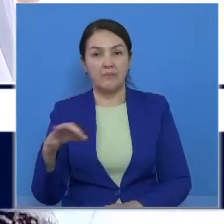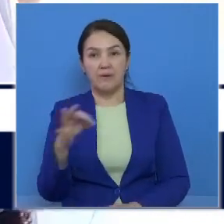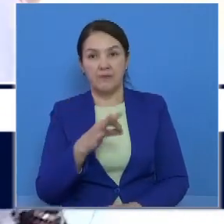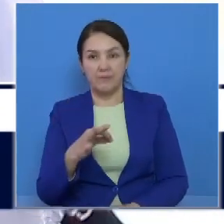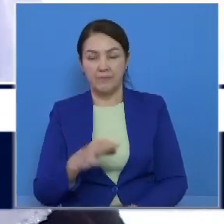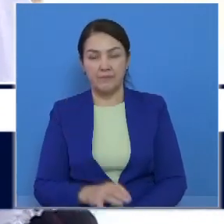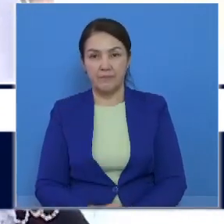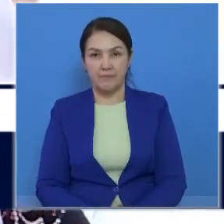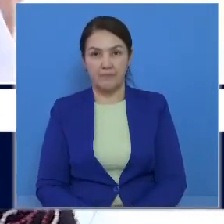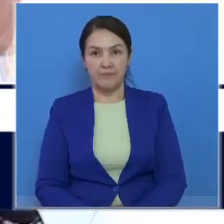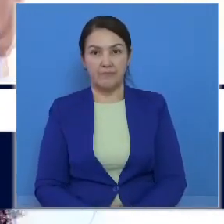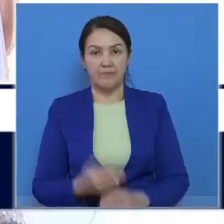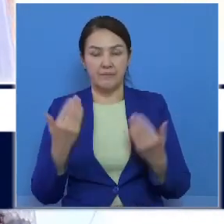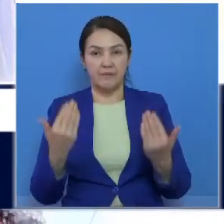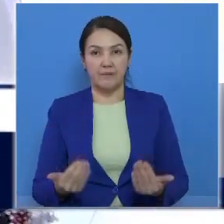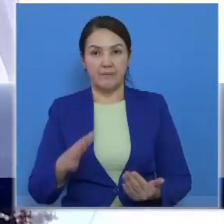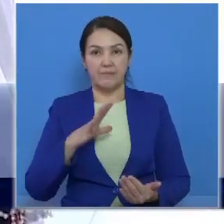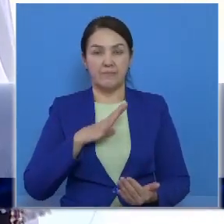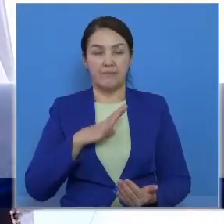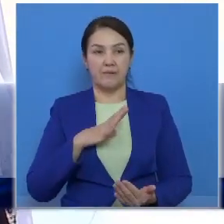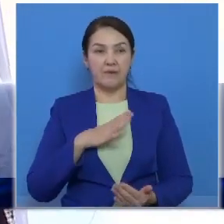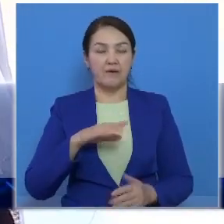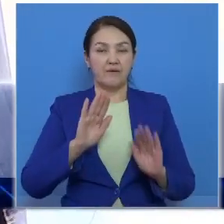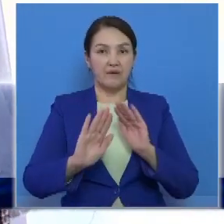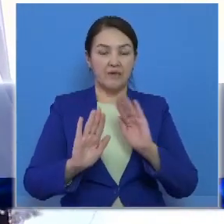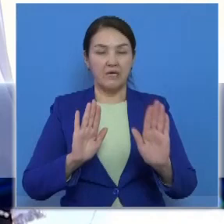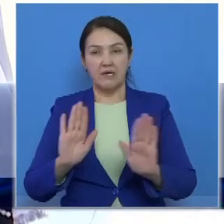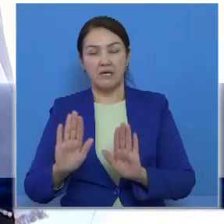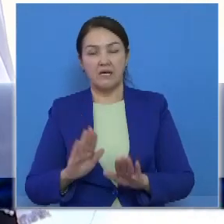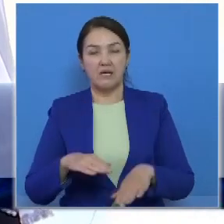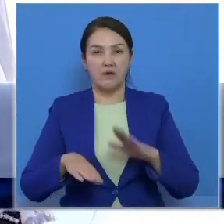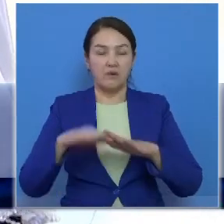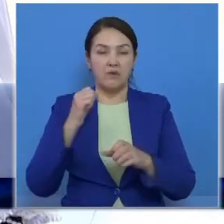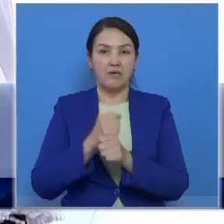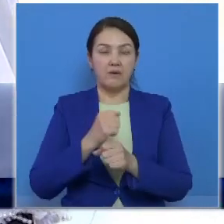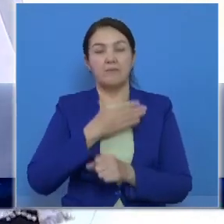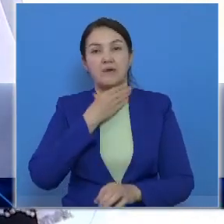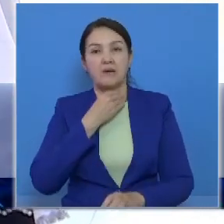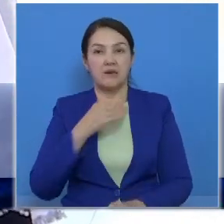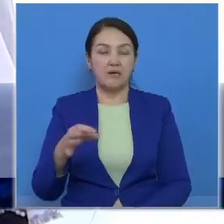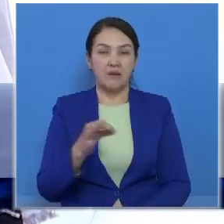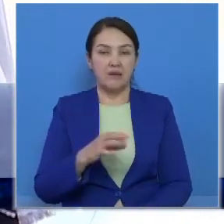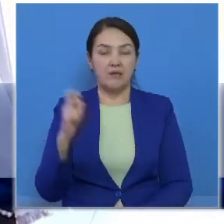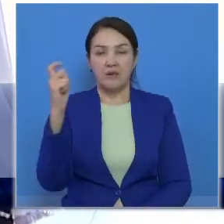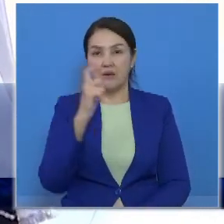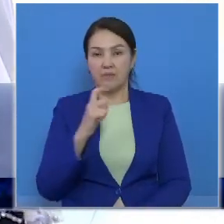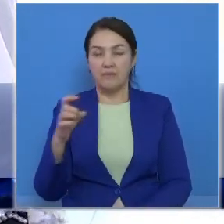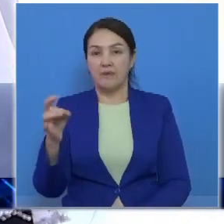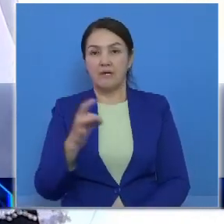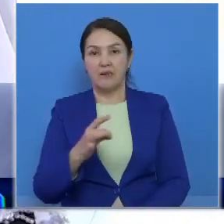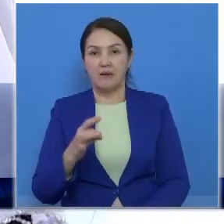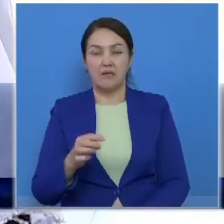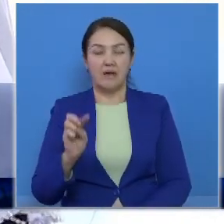области. Только что была выставка рукодельниц Мартукского района, Хабдинского